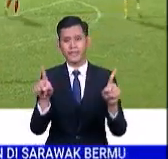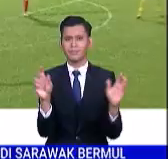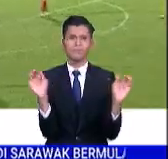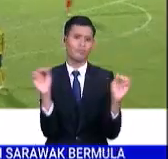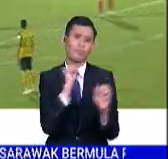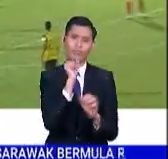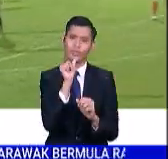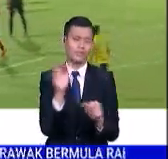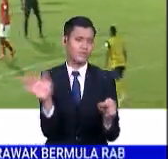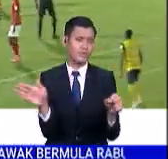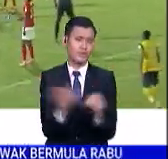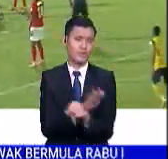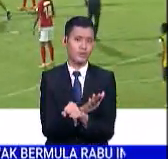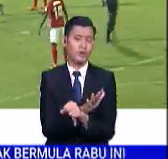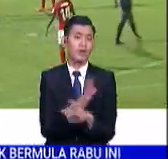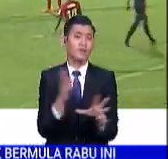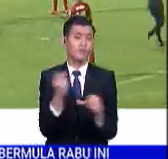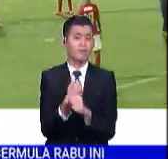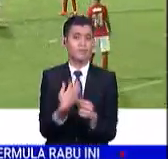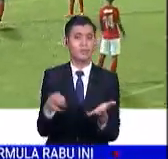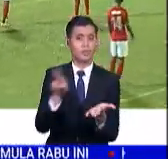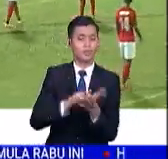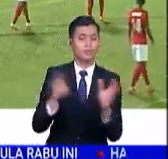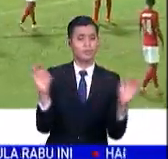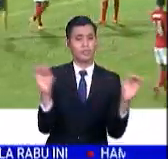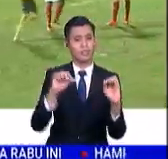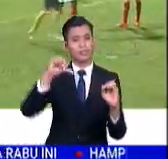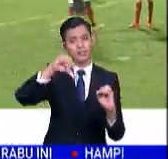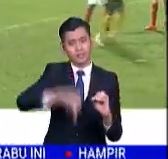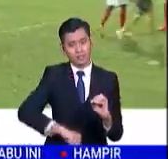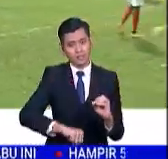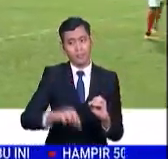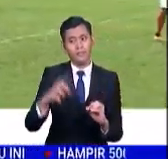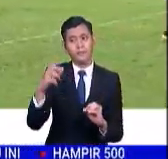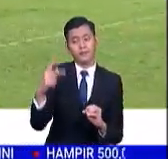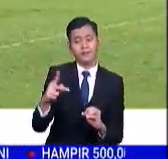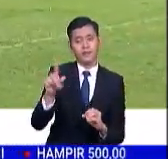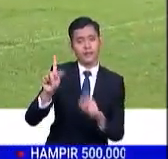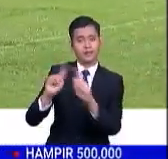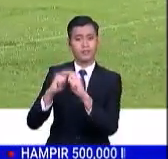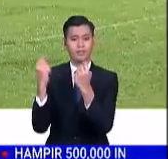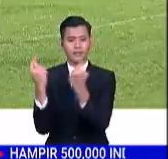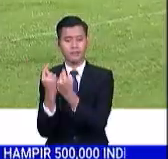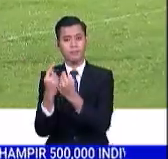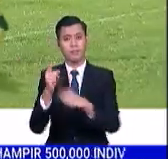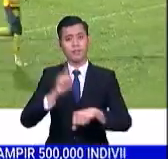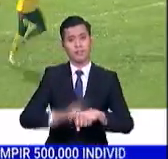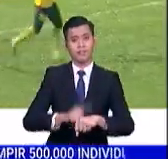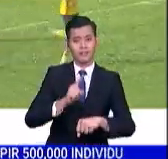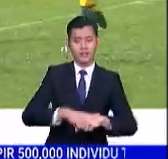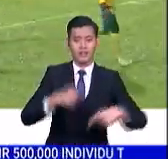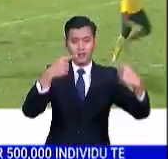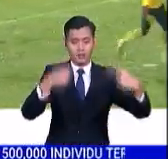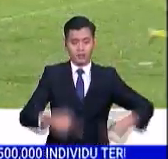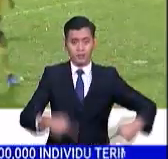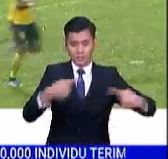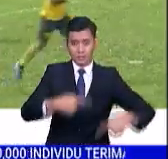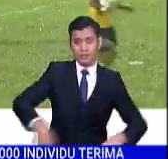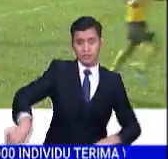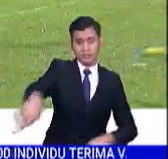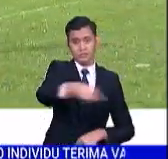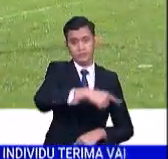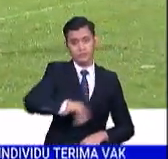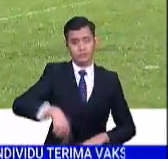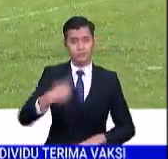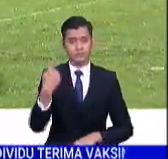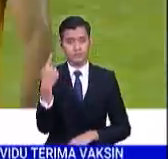belum cukup untuk mencalar rekod tanpa kalah skuad KL City dalam 11 aksi di gelanggang sendiri. Bagi jurulatih KDA